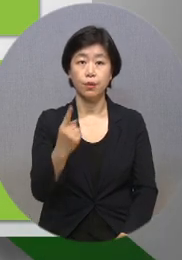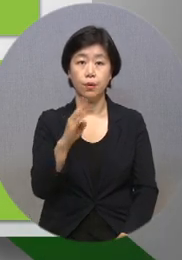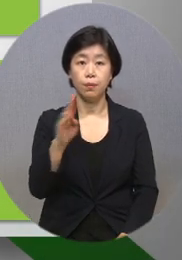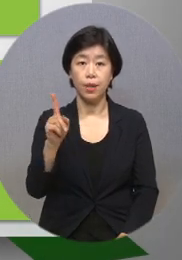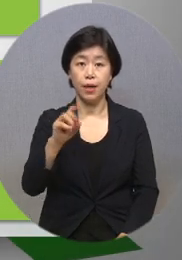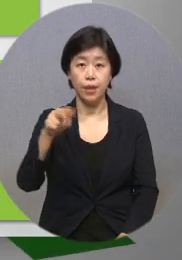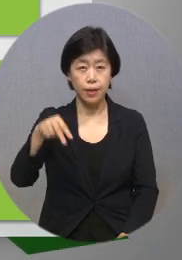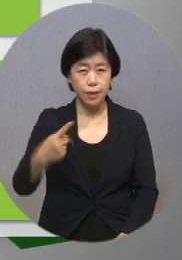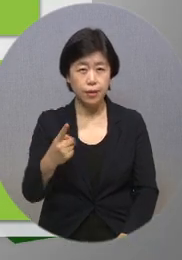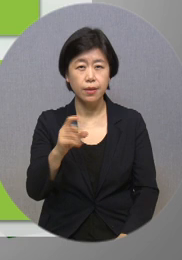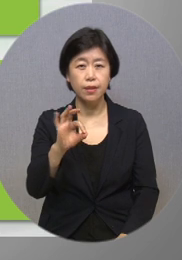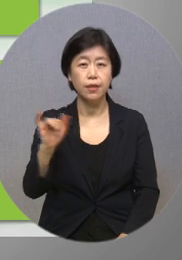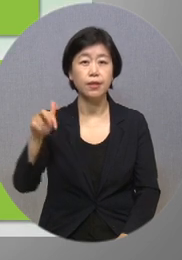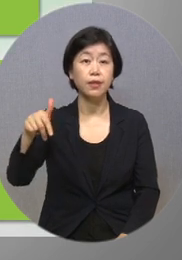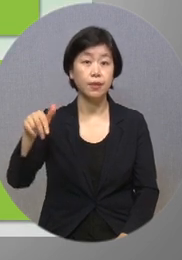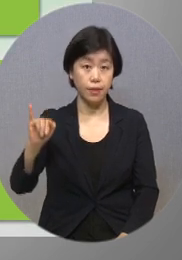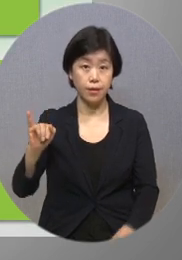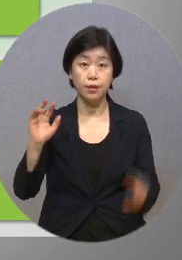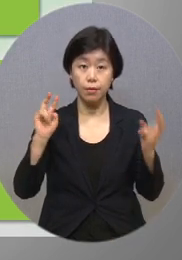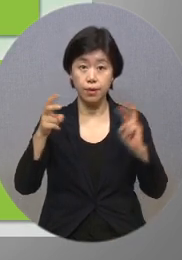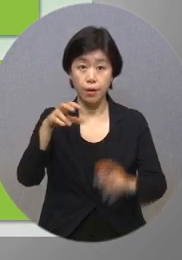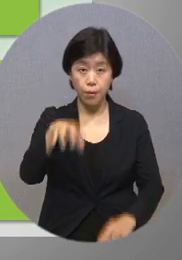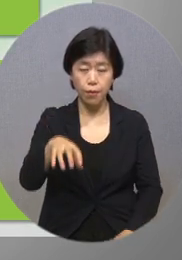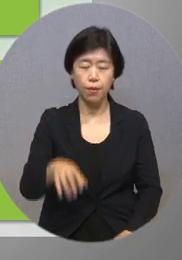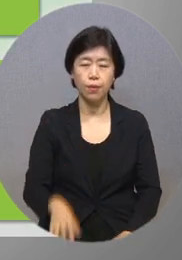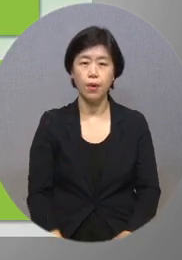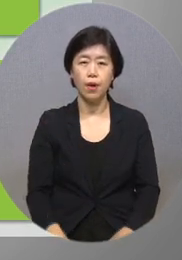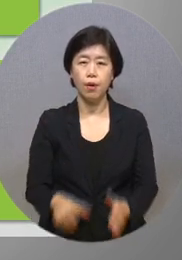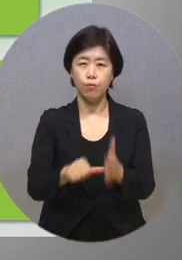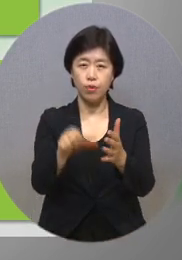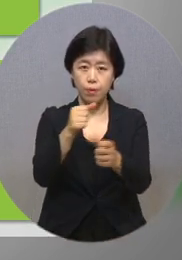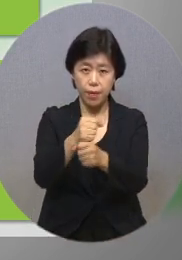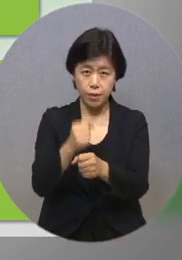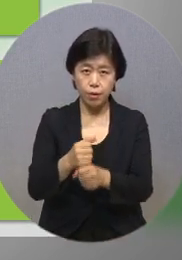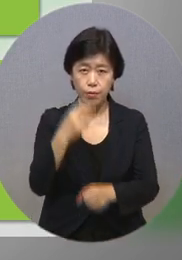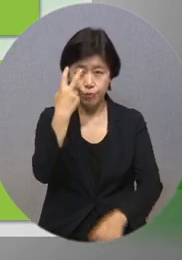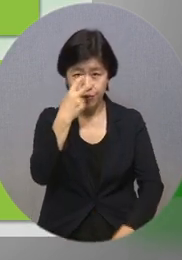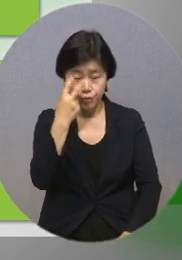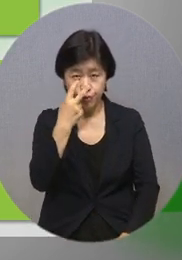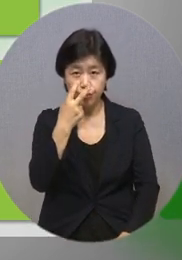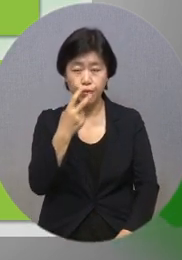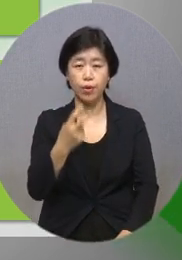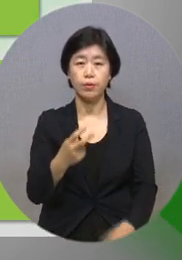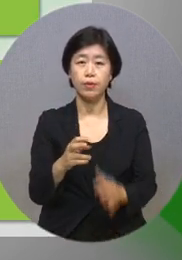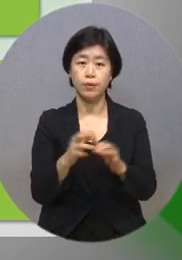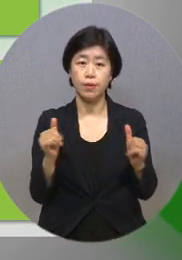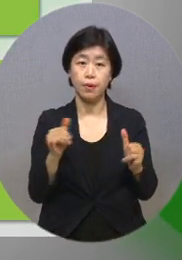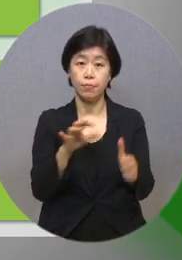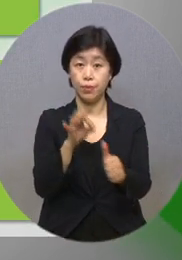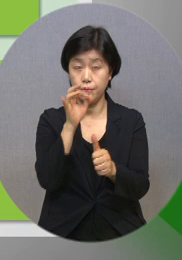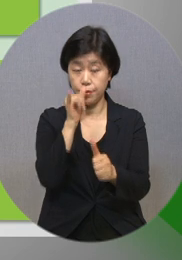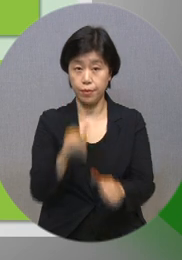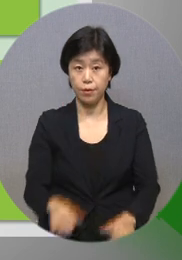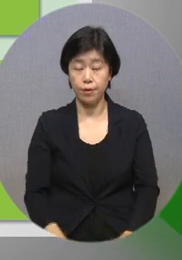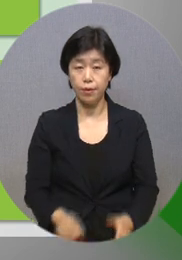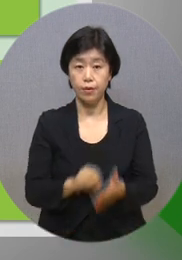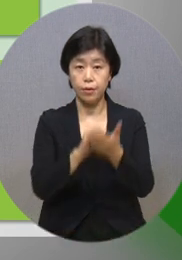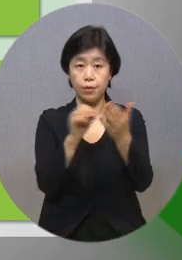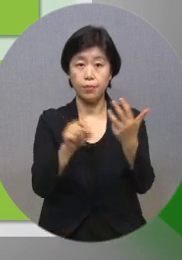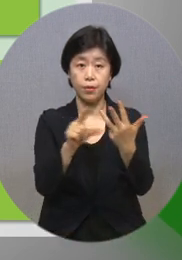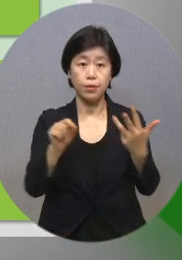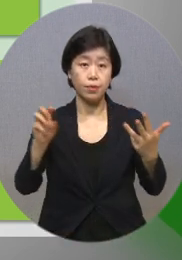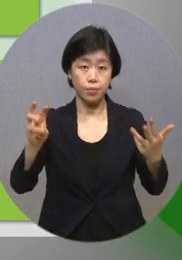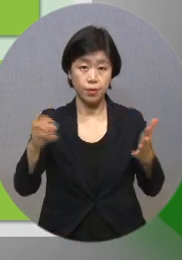주식회사 노바스 이지에서 생산 품질 사무원 및 관리원을 모집합니다. 접수마감일은 8월